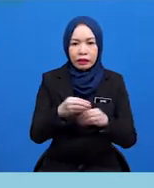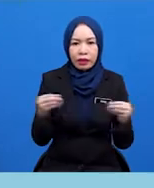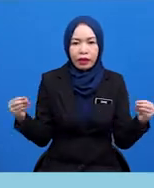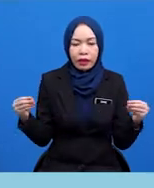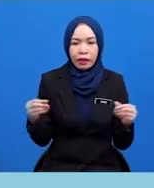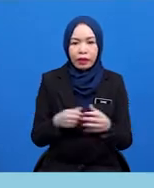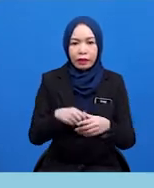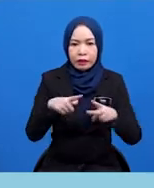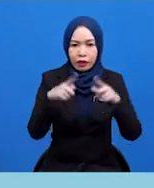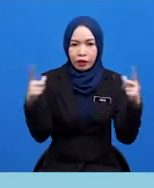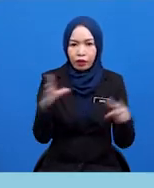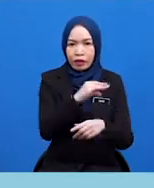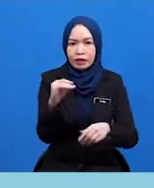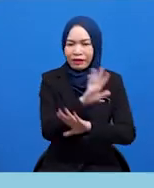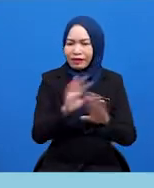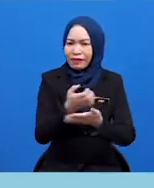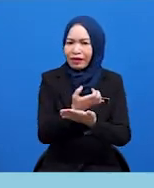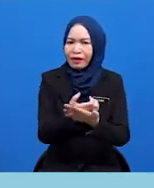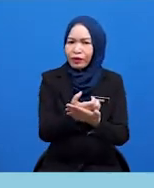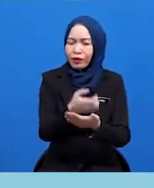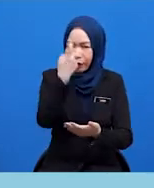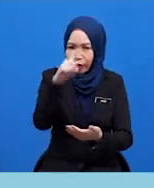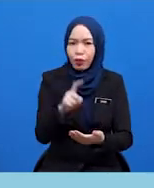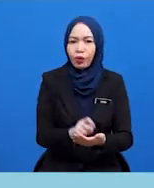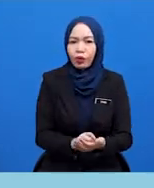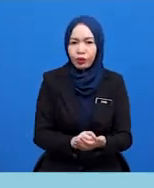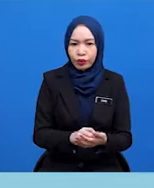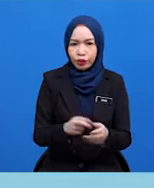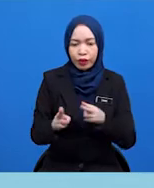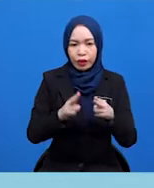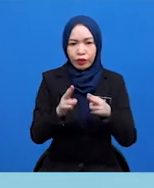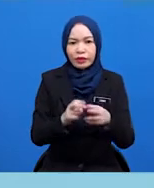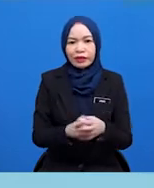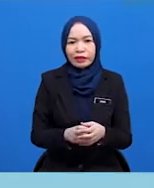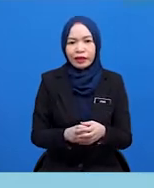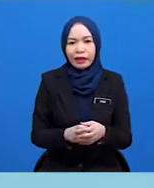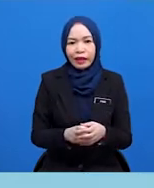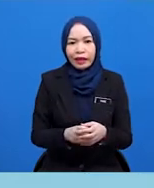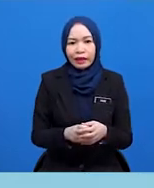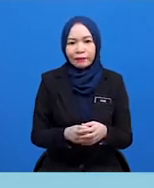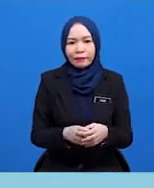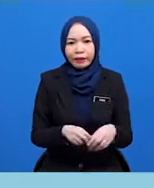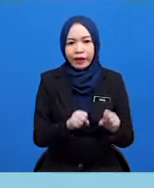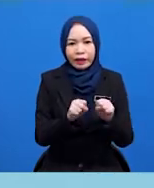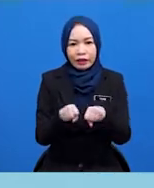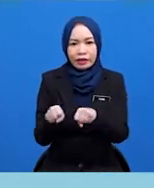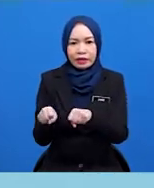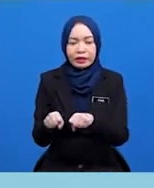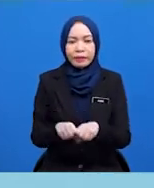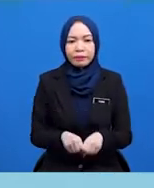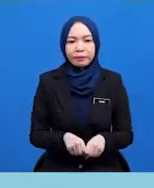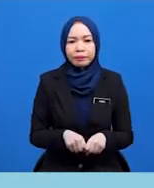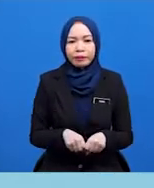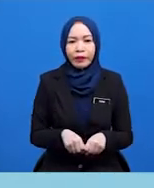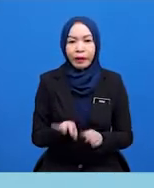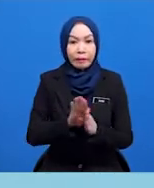tidak ekonomik untuk diusahakan secara moden dan sistematik sehingga akhirnya menjadi